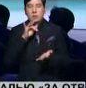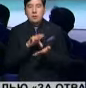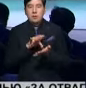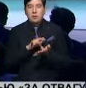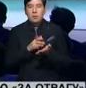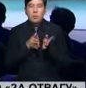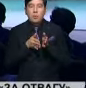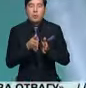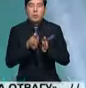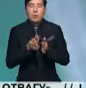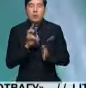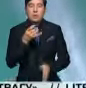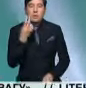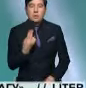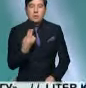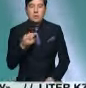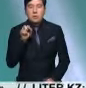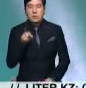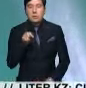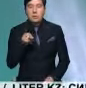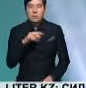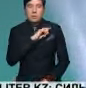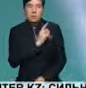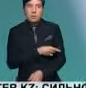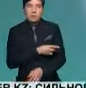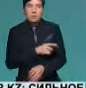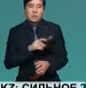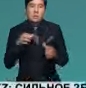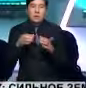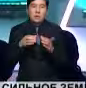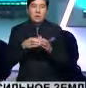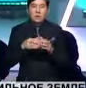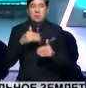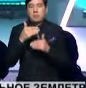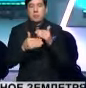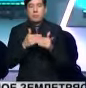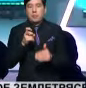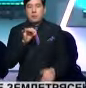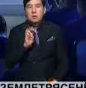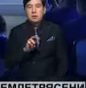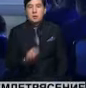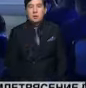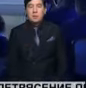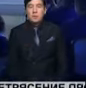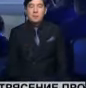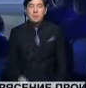созданию интеллектуальной нации лежит только через сильное образование, резюмировал председатель мажилиса.